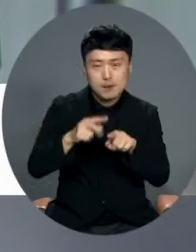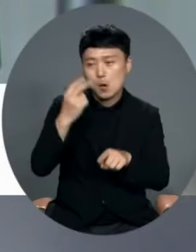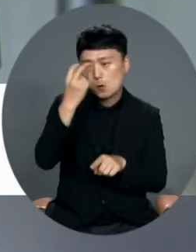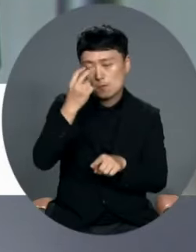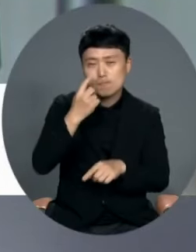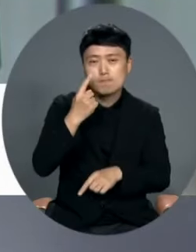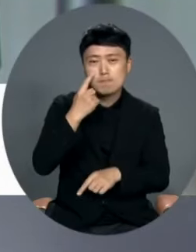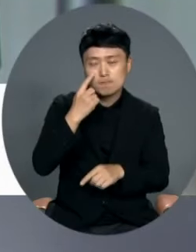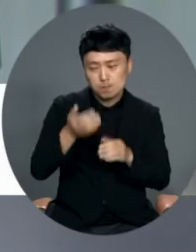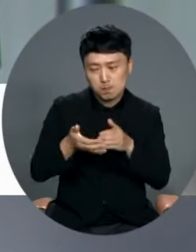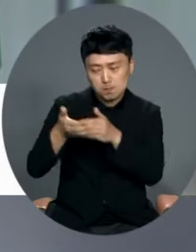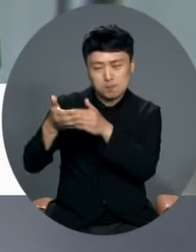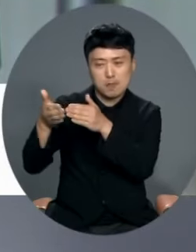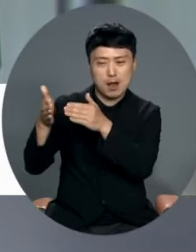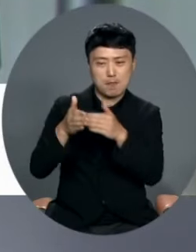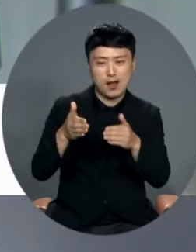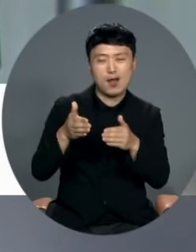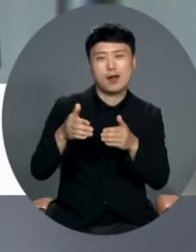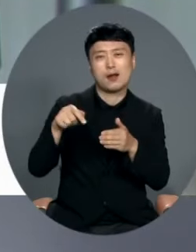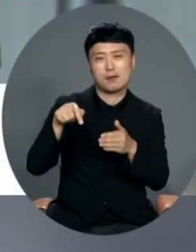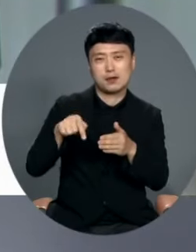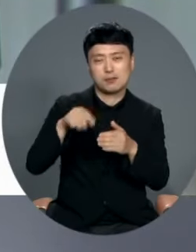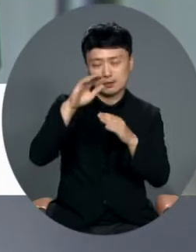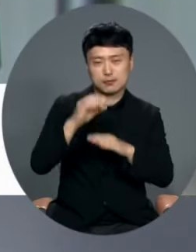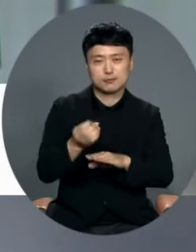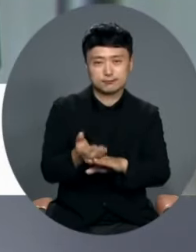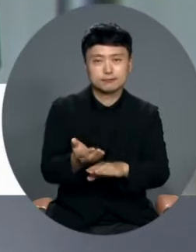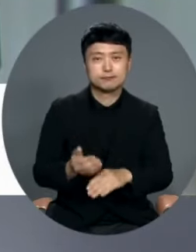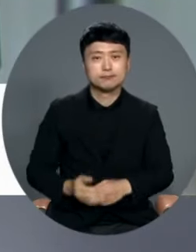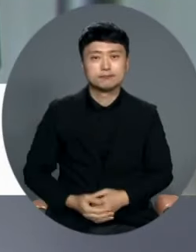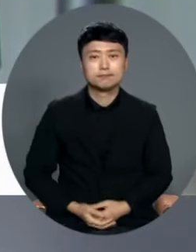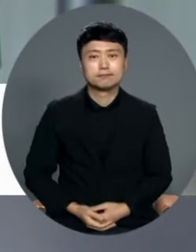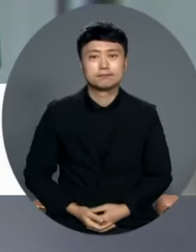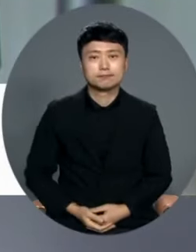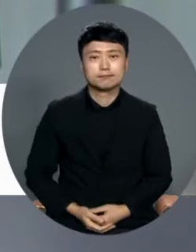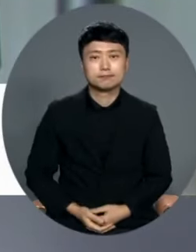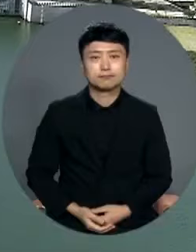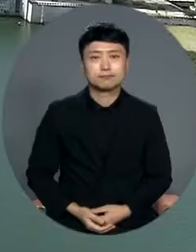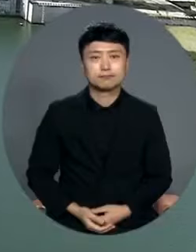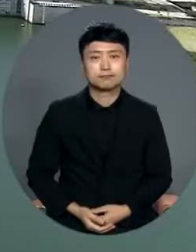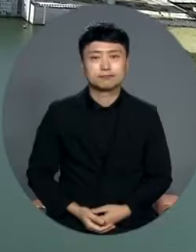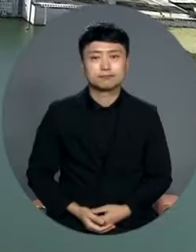공동검사를 제안했지만 거부당했습니다. 신병철 기자가 취재했습니다.